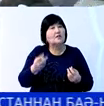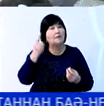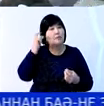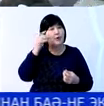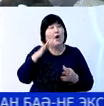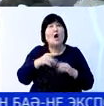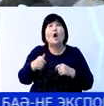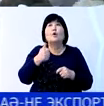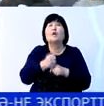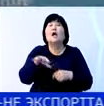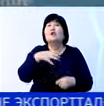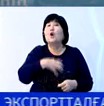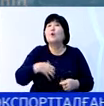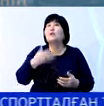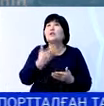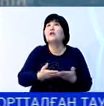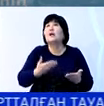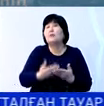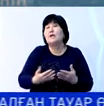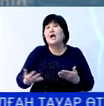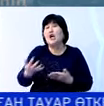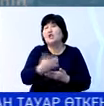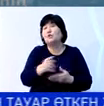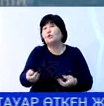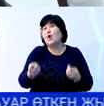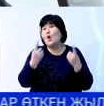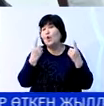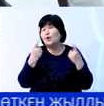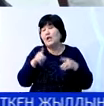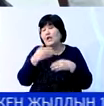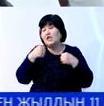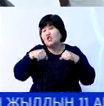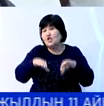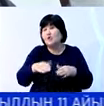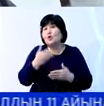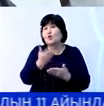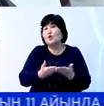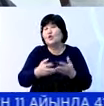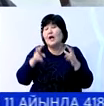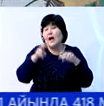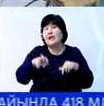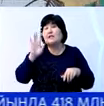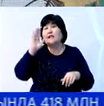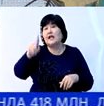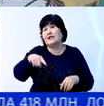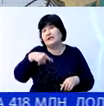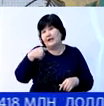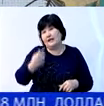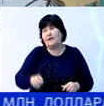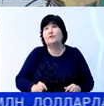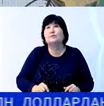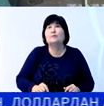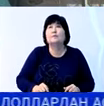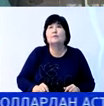Аудан әкімі әр ауылдағы өзекті деген мәселелерді жинақтап, олардың күрделілігіне қарай шешу жолдарын қарастыратынын жеткізді. Асқар Тәжиев, Бауыржан Қожамұратов,